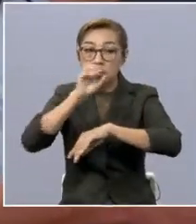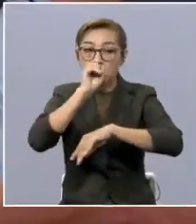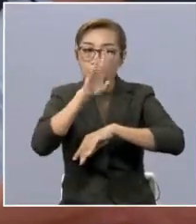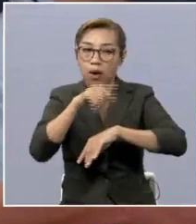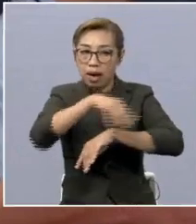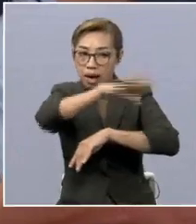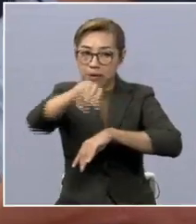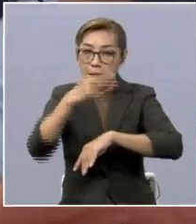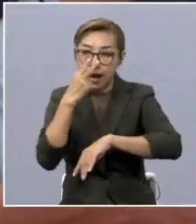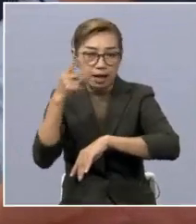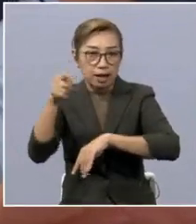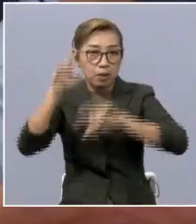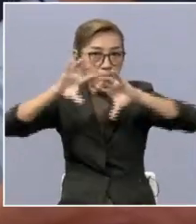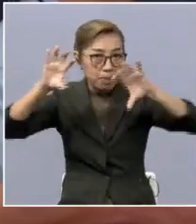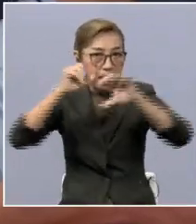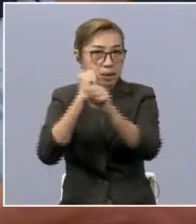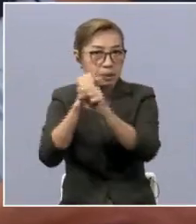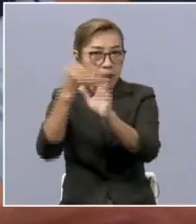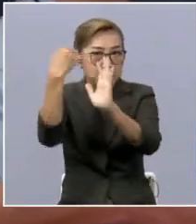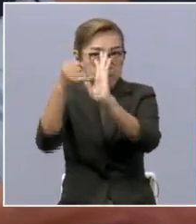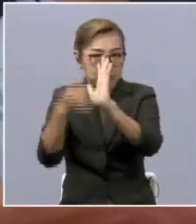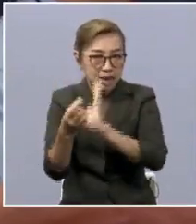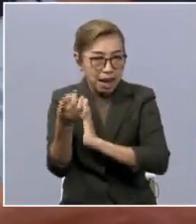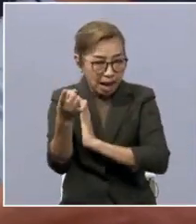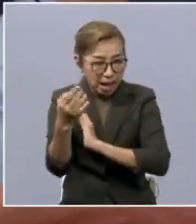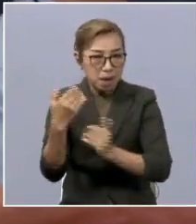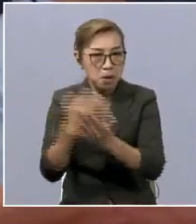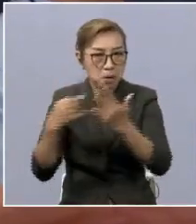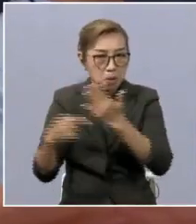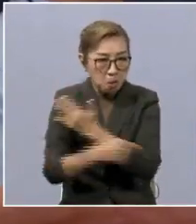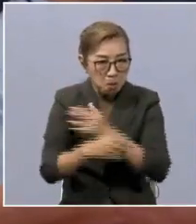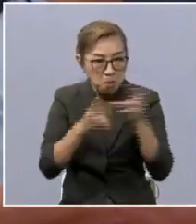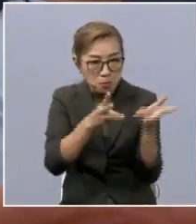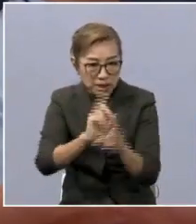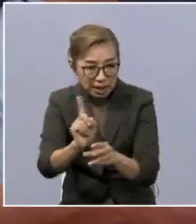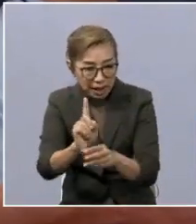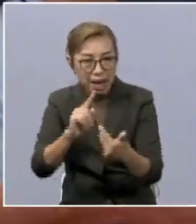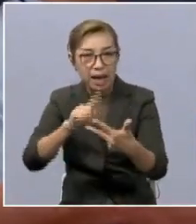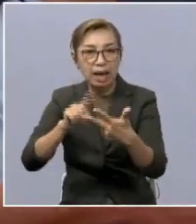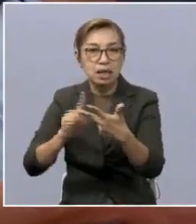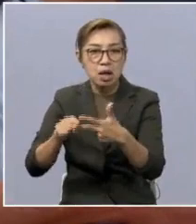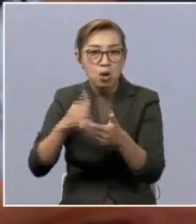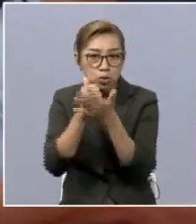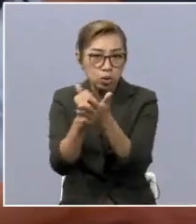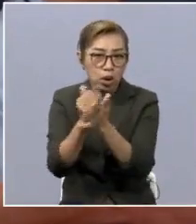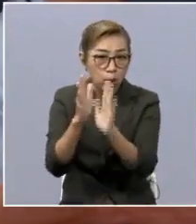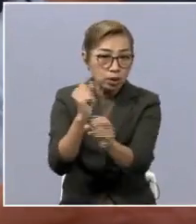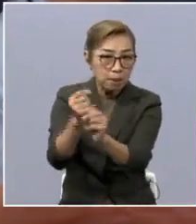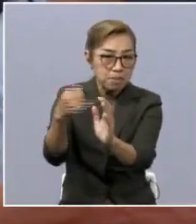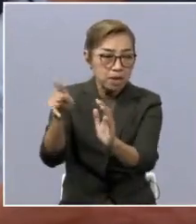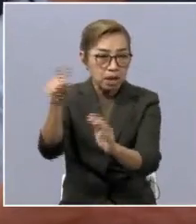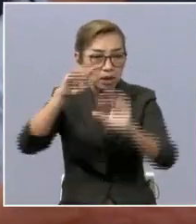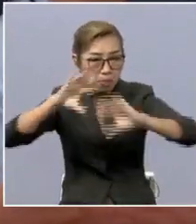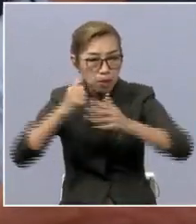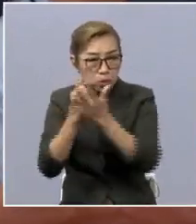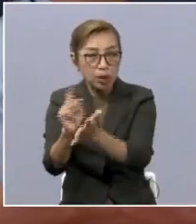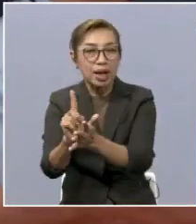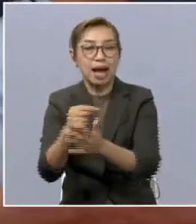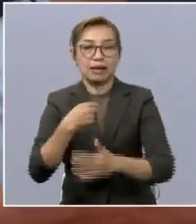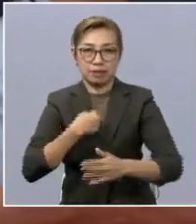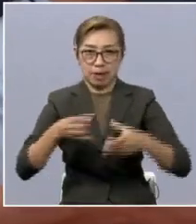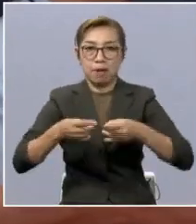ไรเกิดความไม่ชอบมาพากลเกิดการทุจริตคอร์รัปชันอย่างไรแต่พี่น้องประชาชนจะ